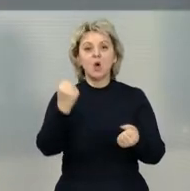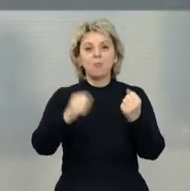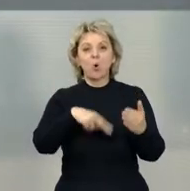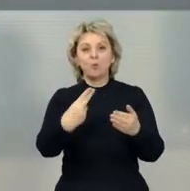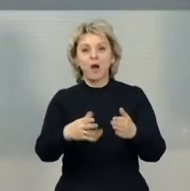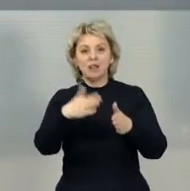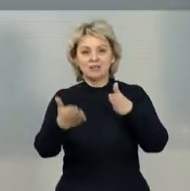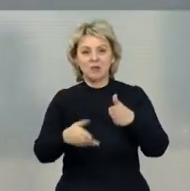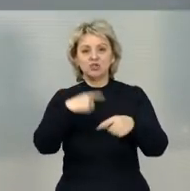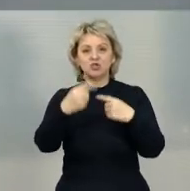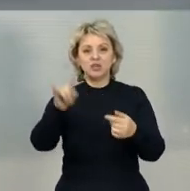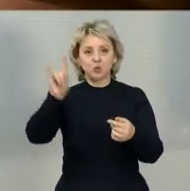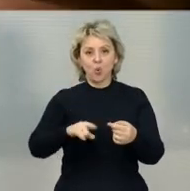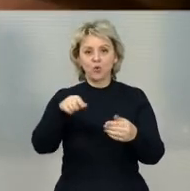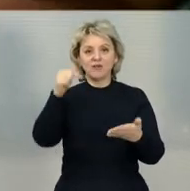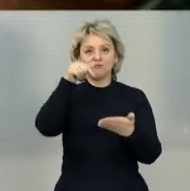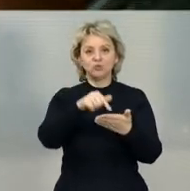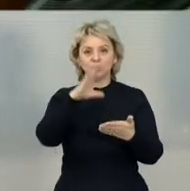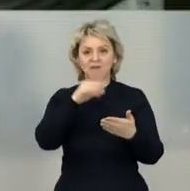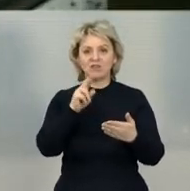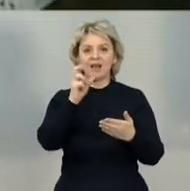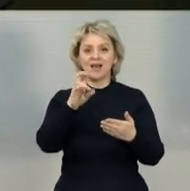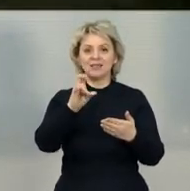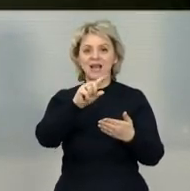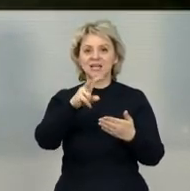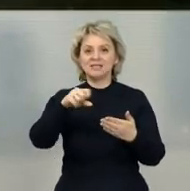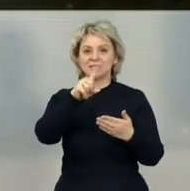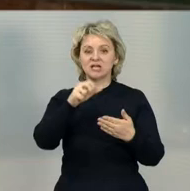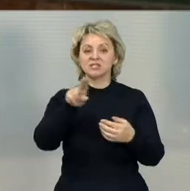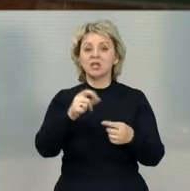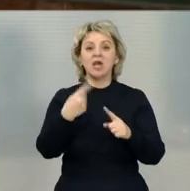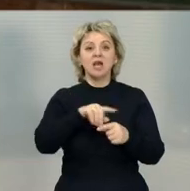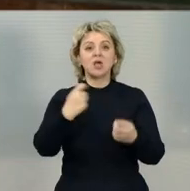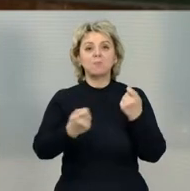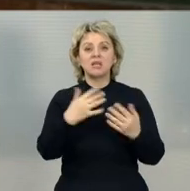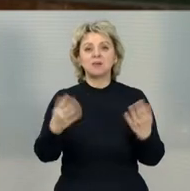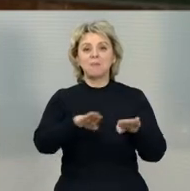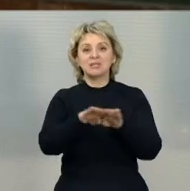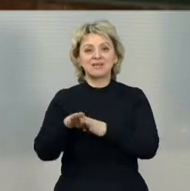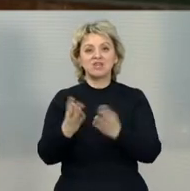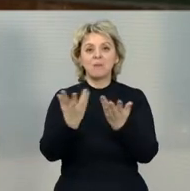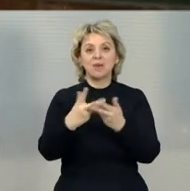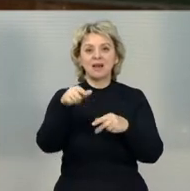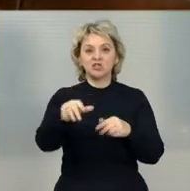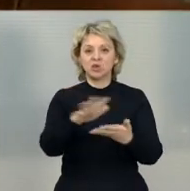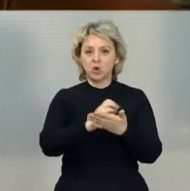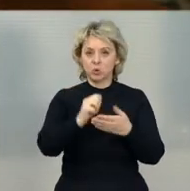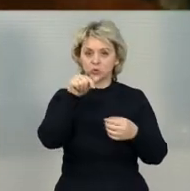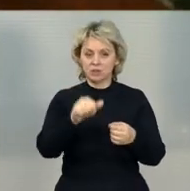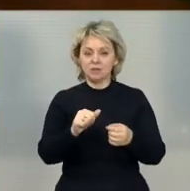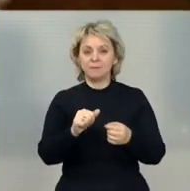упала на бок, и через выбитые стекла внутрь затекли канализационные стоки. Но это мелочи по сравнению с механическими